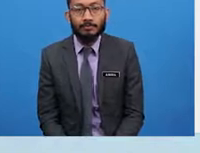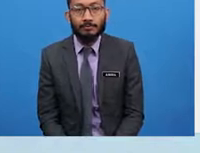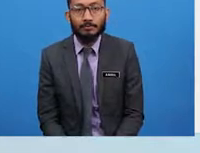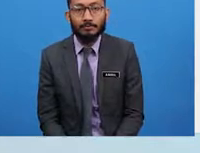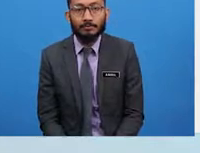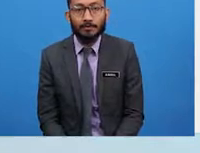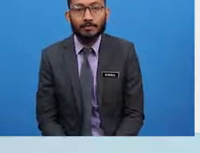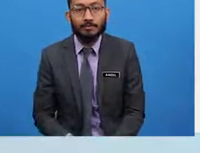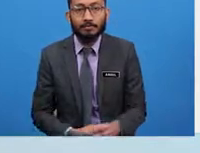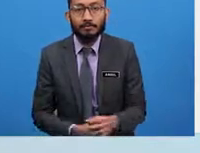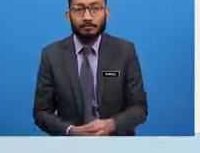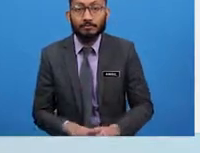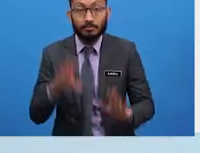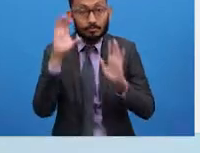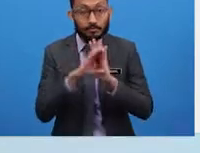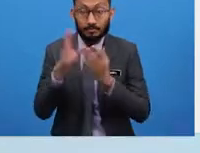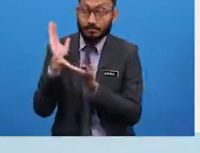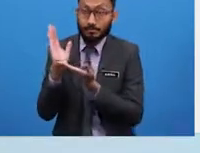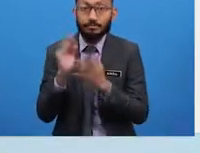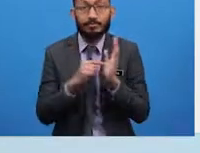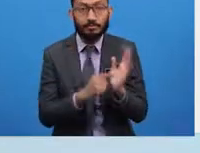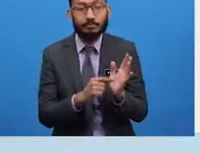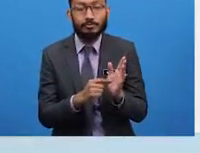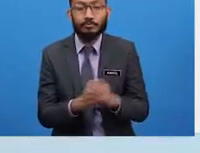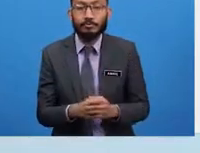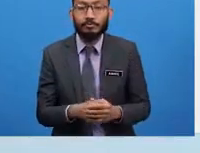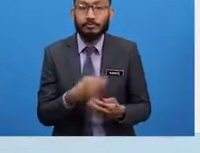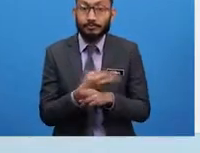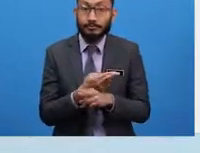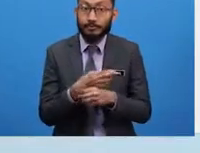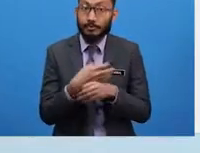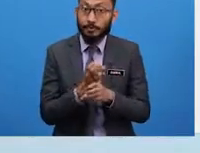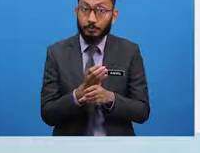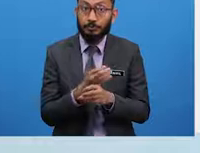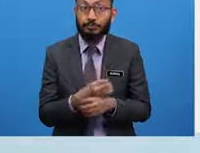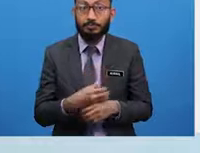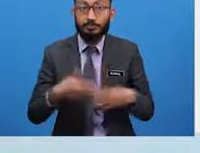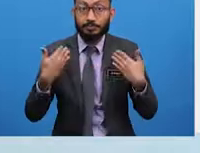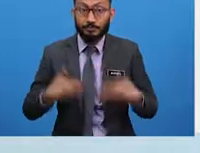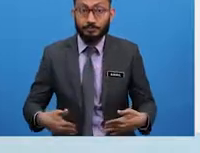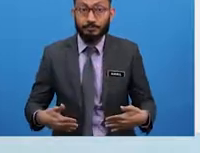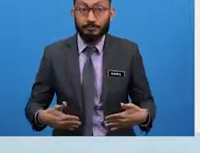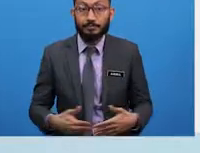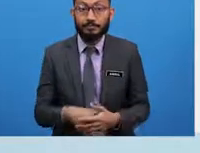Slide menunjukkan gambar rajah peletakan mereka corak kain kanan kiri.